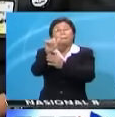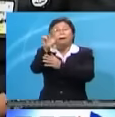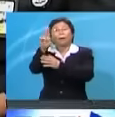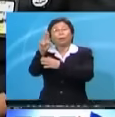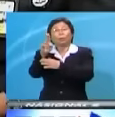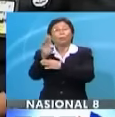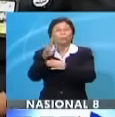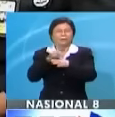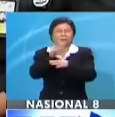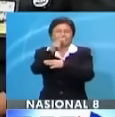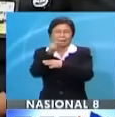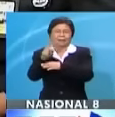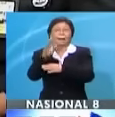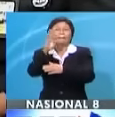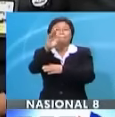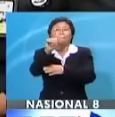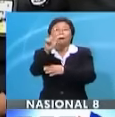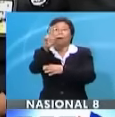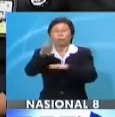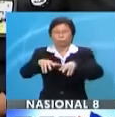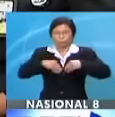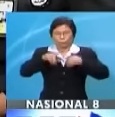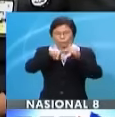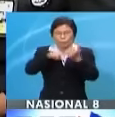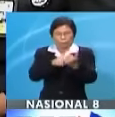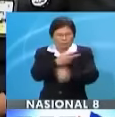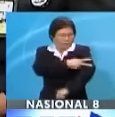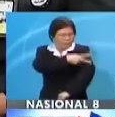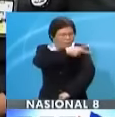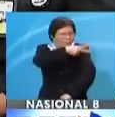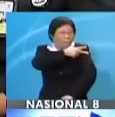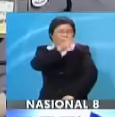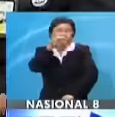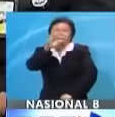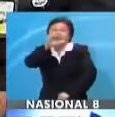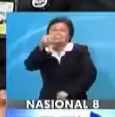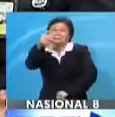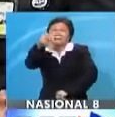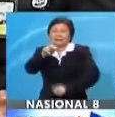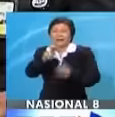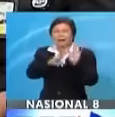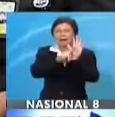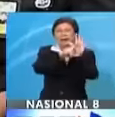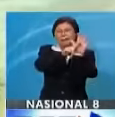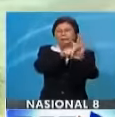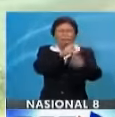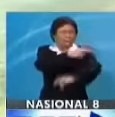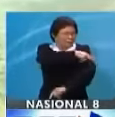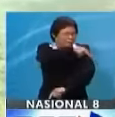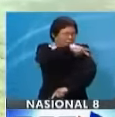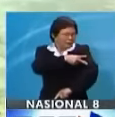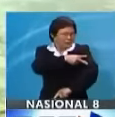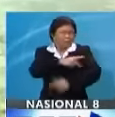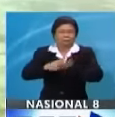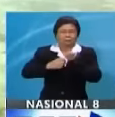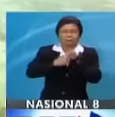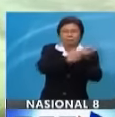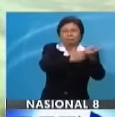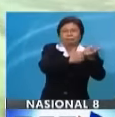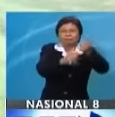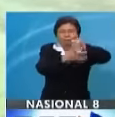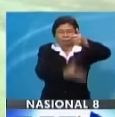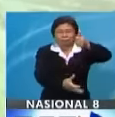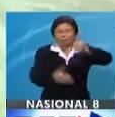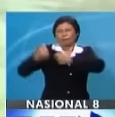Kota Kinabalu. Balu Allahyarham menerima sijil kenaikan pangkat sarjan, lambang pangkat sarjan serta sumbangan dari Tabung Amanah Perwira